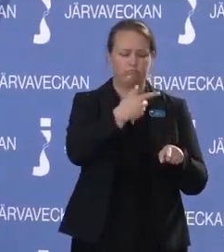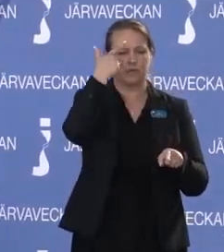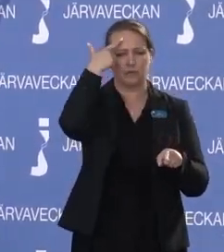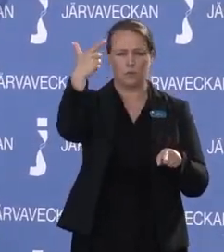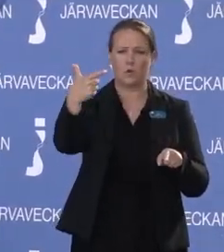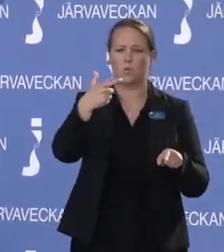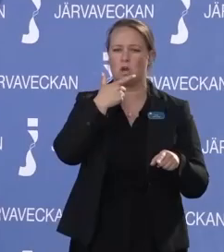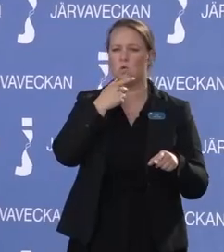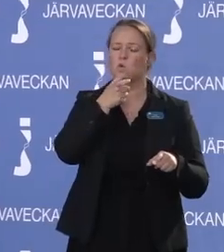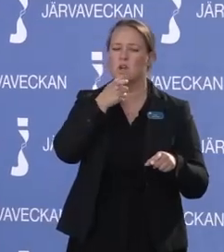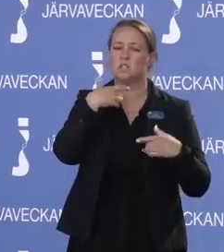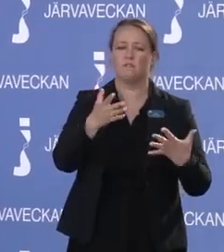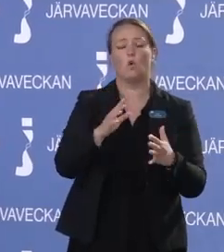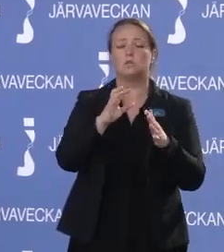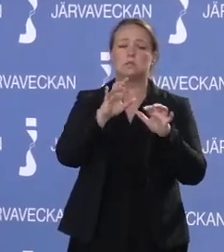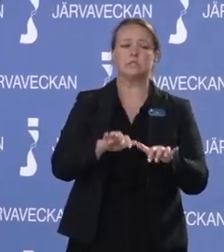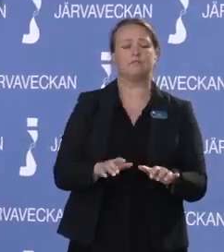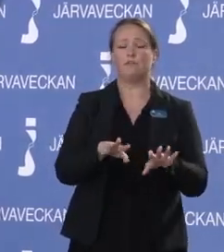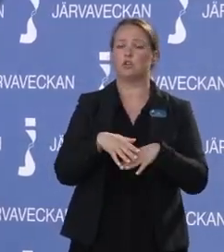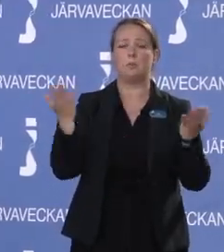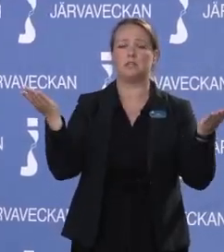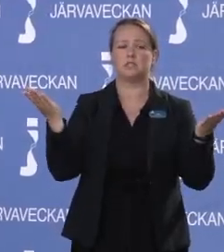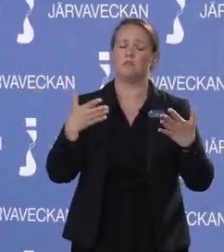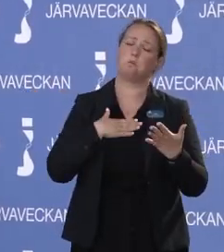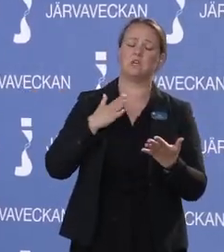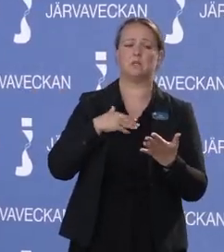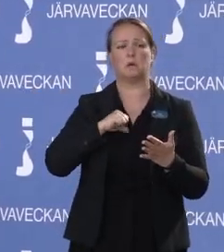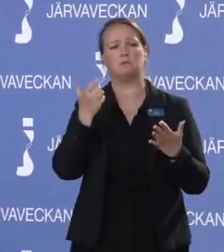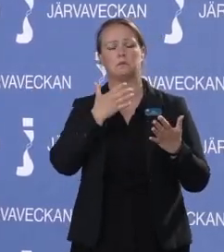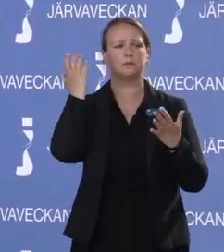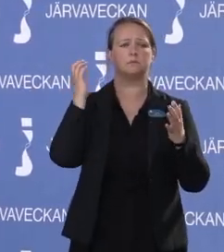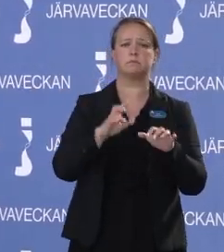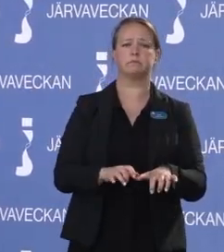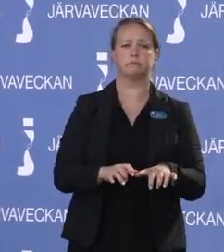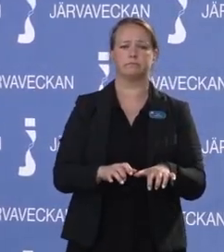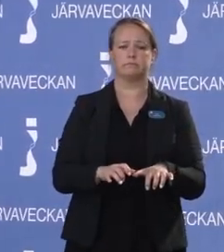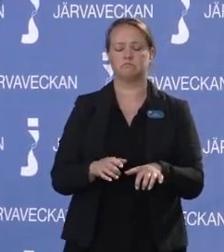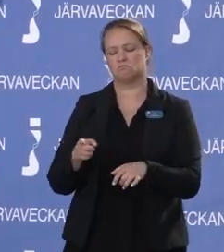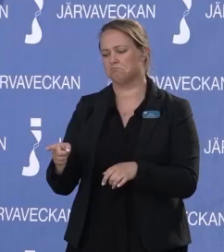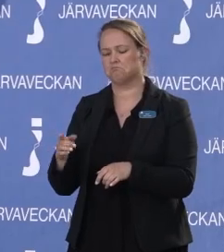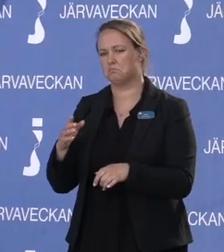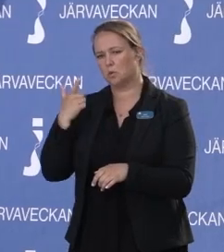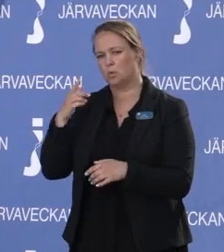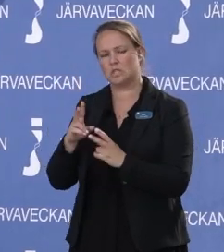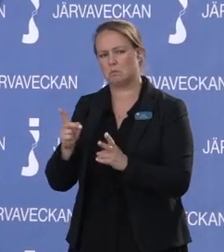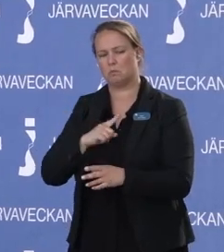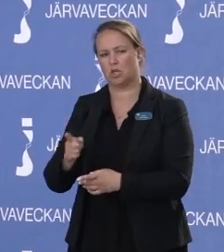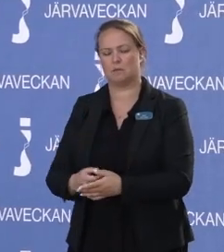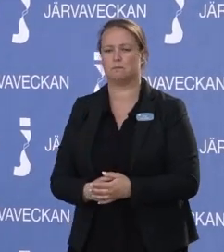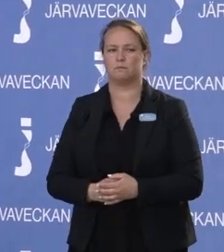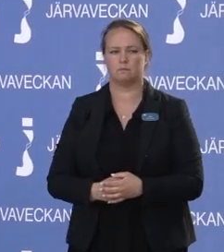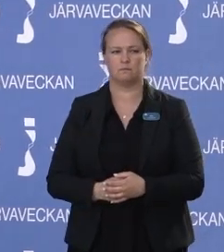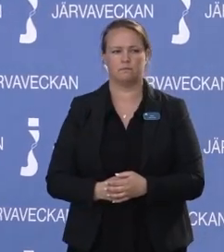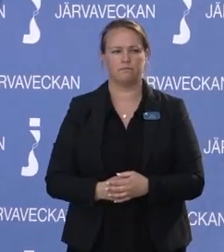jämfört med allmänheten. Det ska sägas också att det var ganska svårt för undersökarna att helt enkelt få folk att svara på den